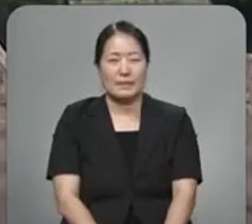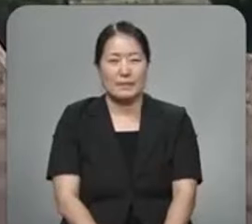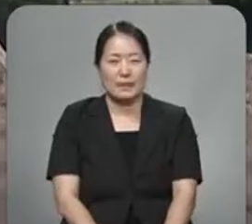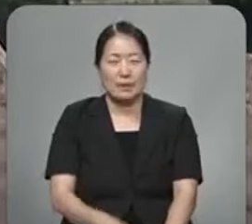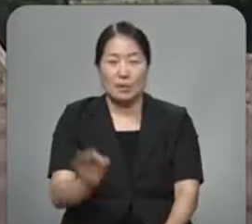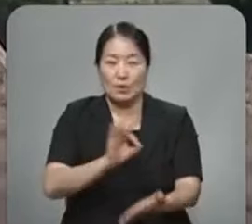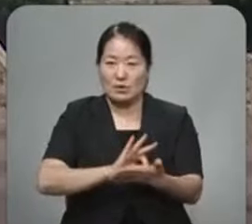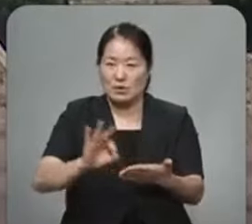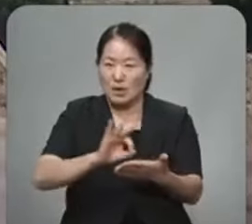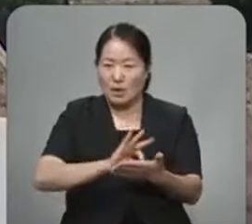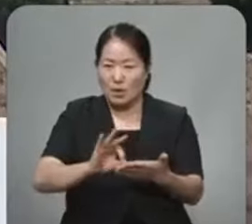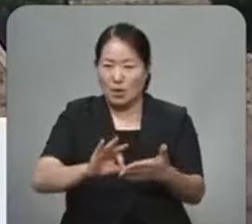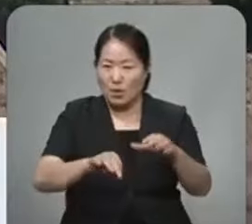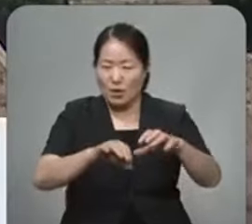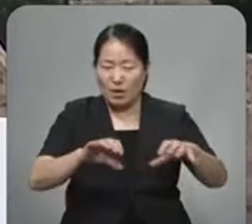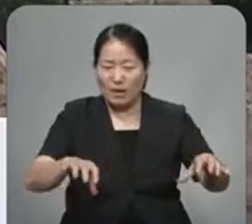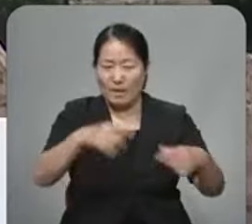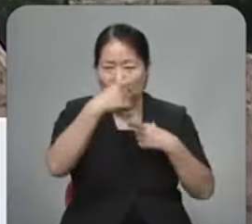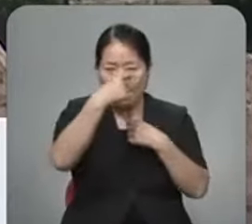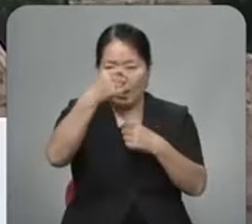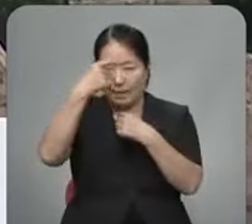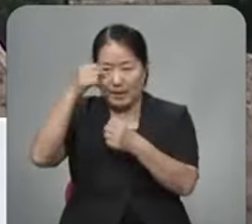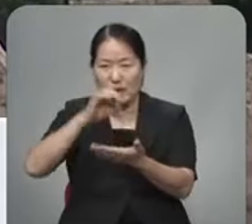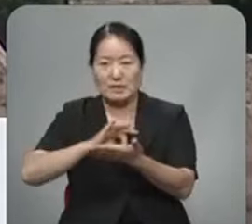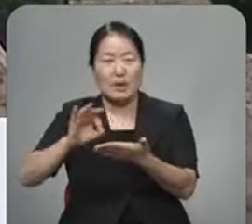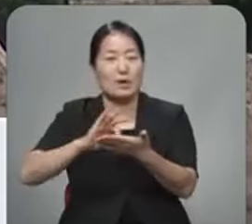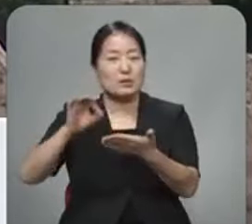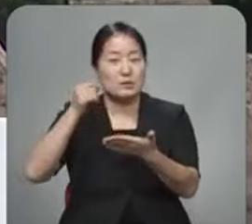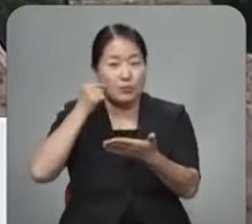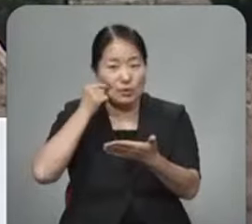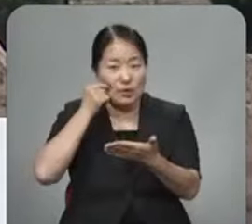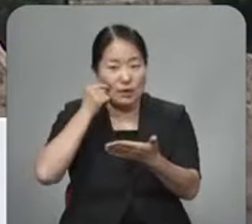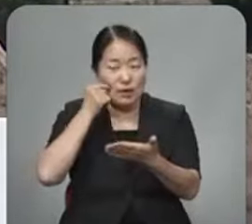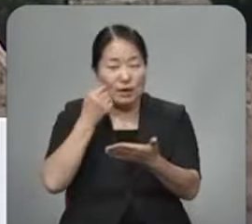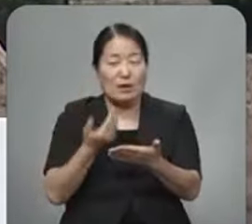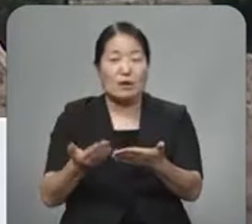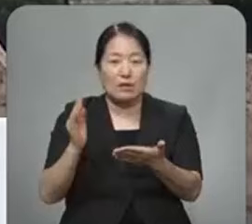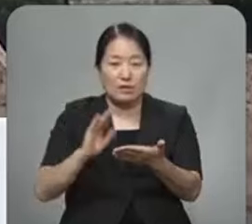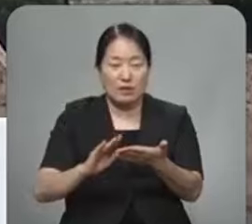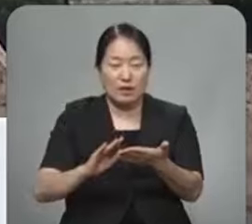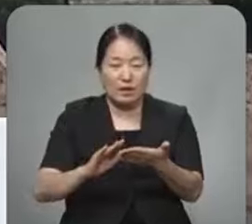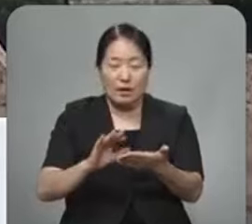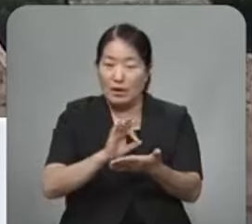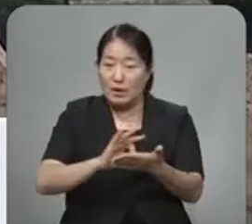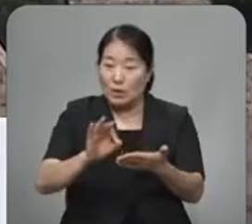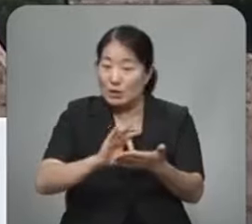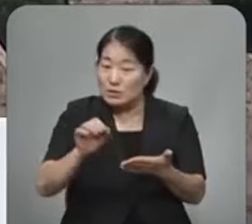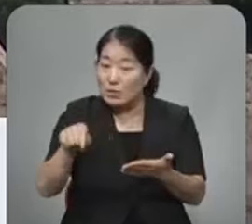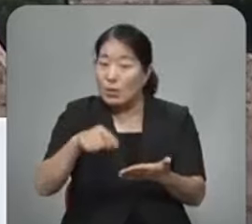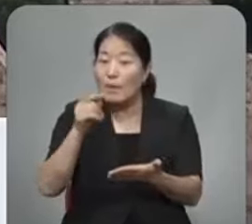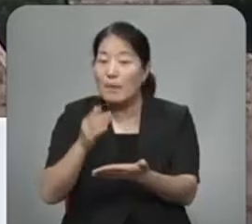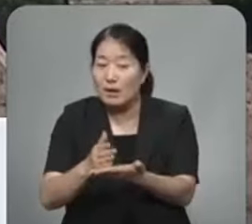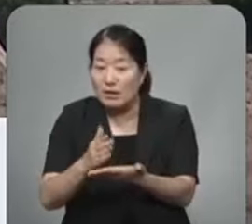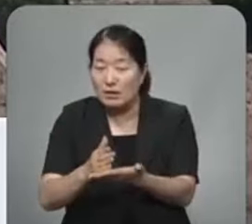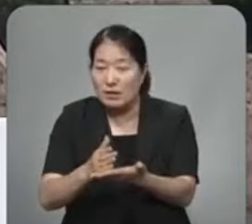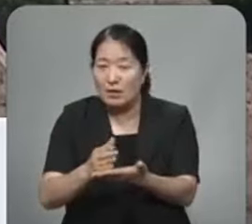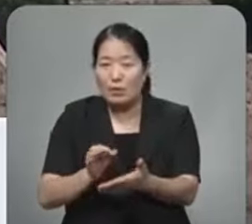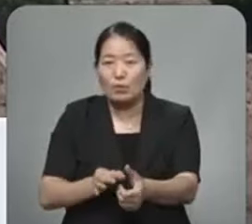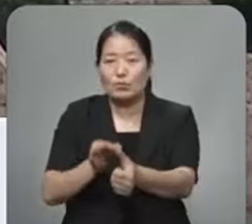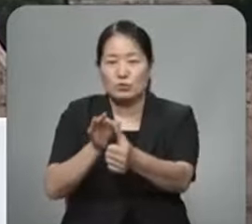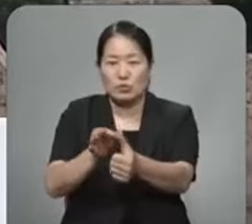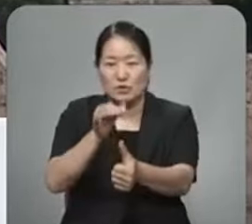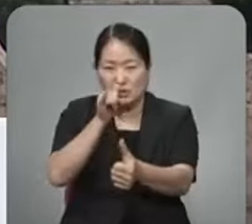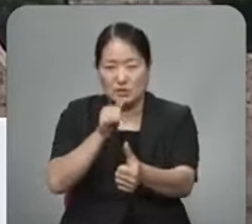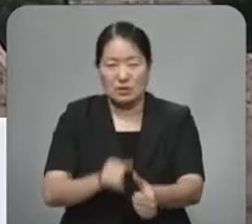써야 할 곳에 제대로 돈을 쓰지 못한 경우가 있다면 쓰지 말아야 할 곳에 쓴 경우도 확인됐습니다 보조 사업 성과